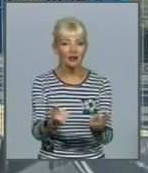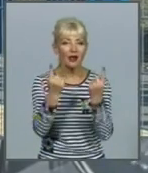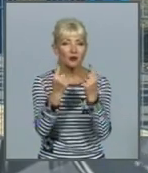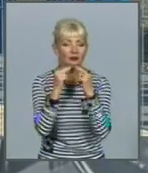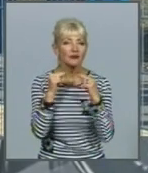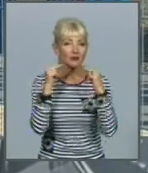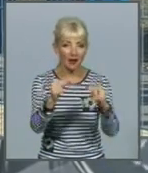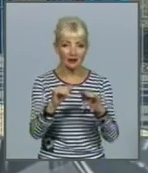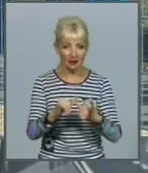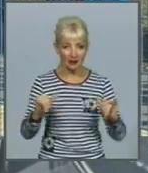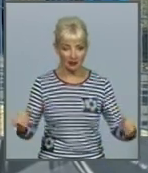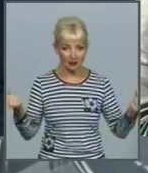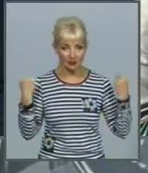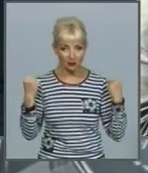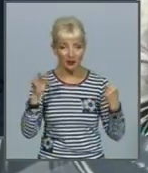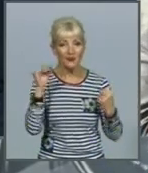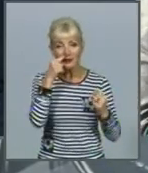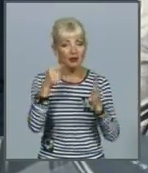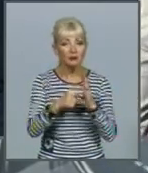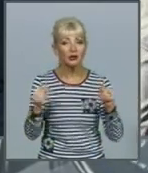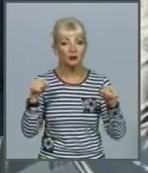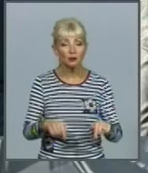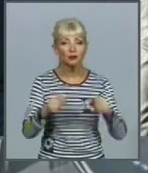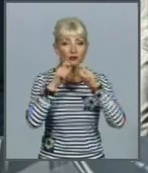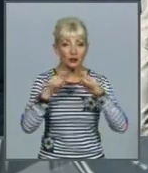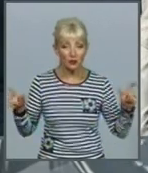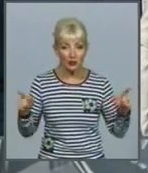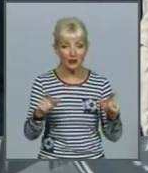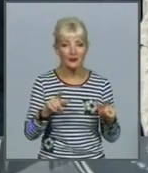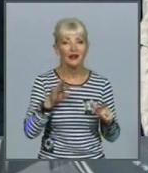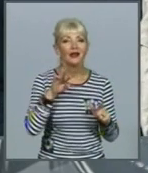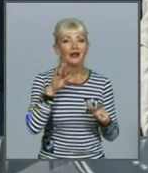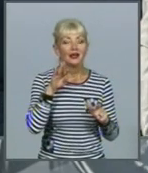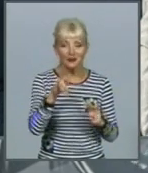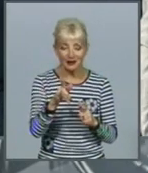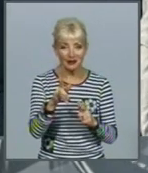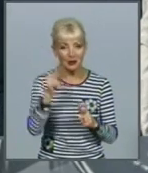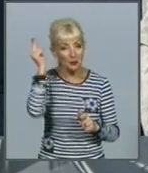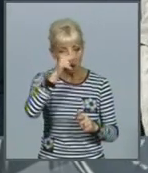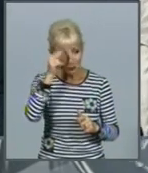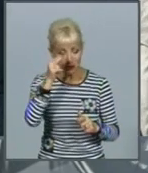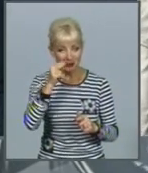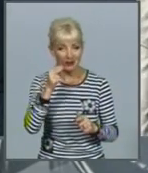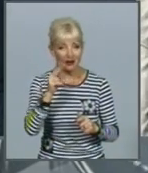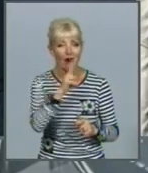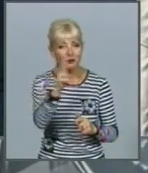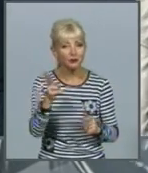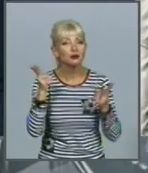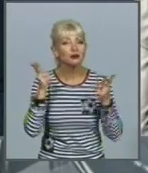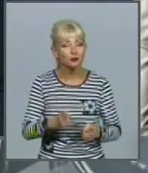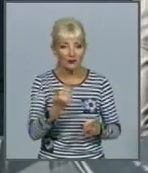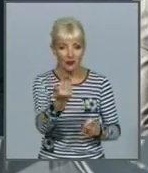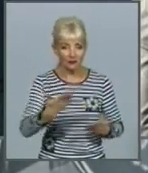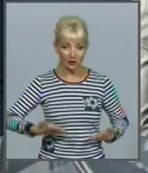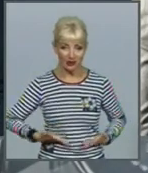спорта. Именно здесь, в школе, вы набираете багаж знаний, который вам необходим в жизни, но также